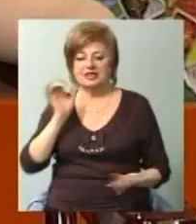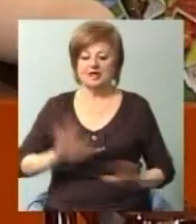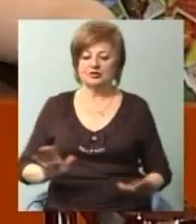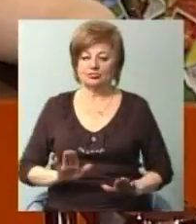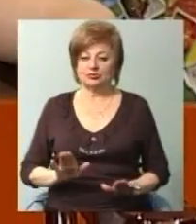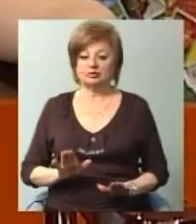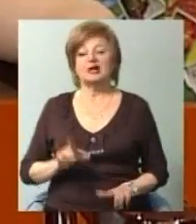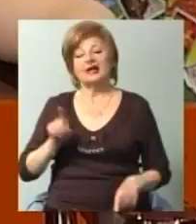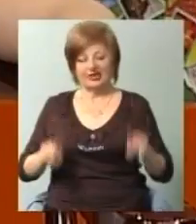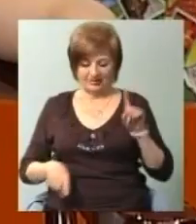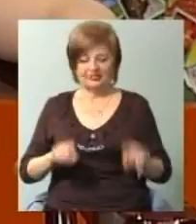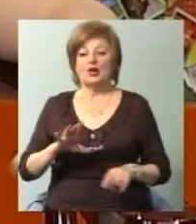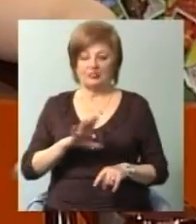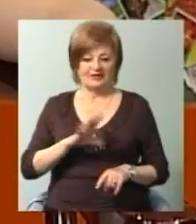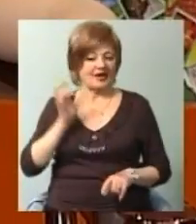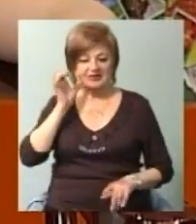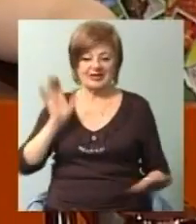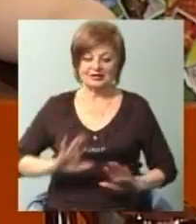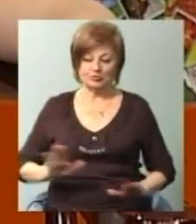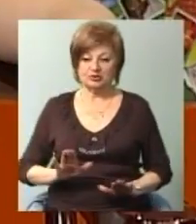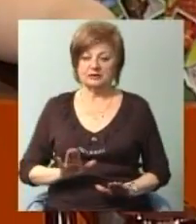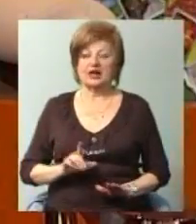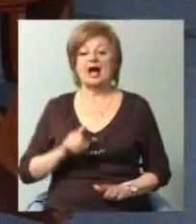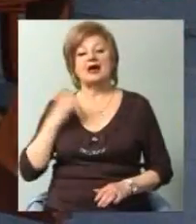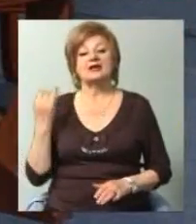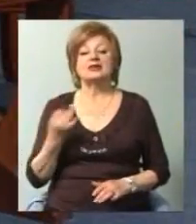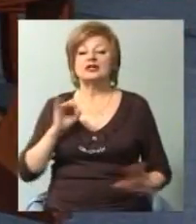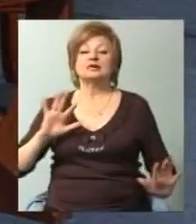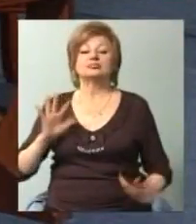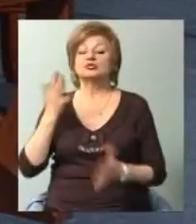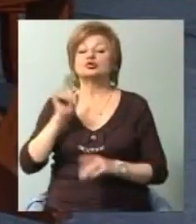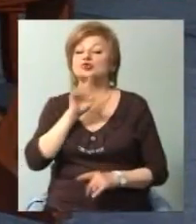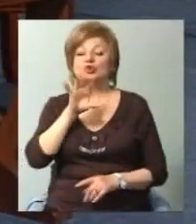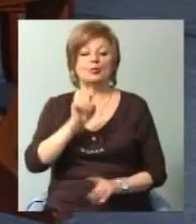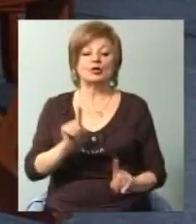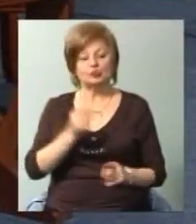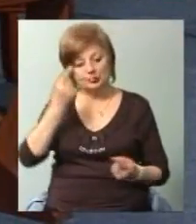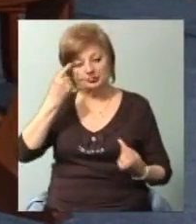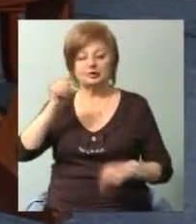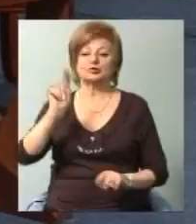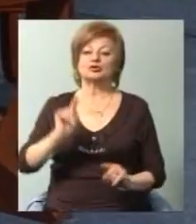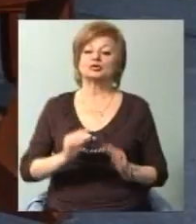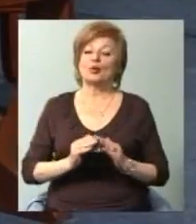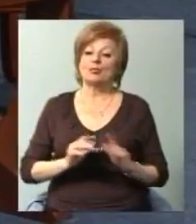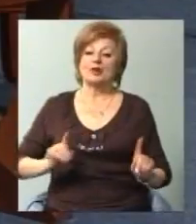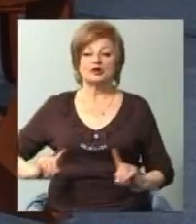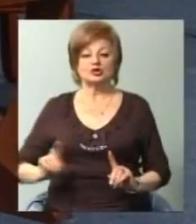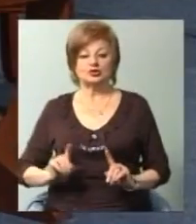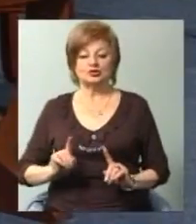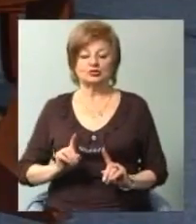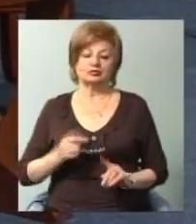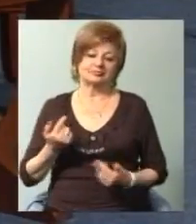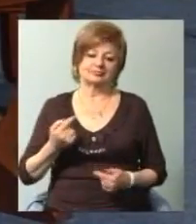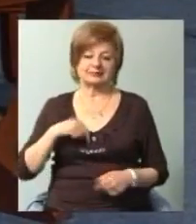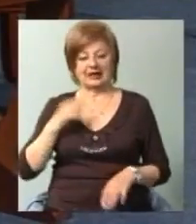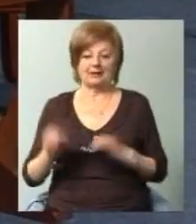слухати? Ну, іноді лінується. Які ти знаєш цікаві історії з своєї Бусі? Що вона такого вигадувала вдома? Чи, можливо,